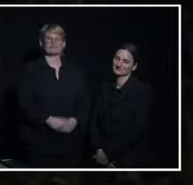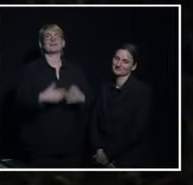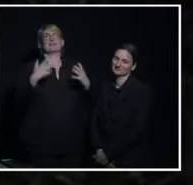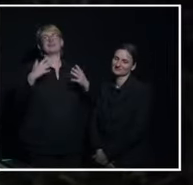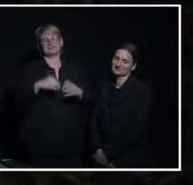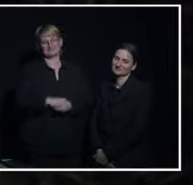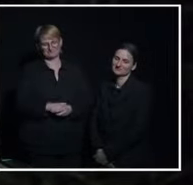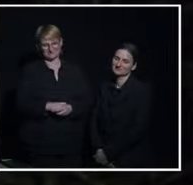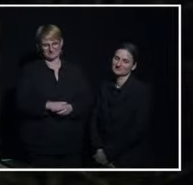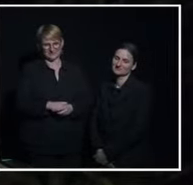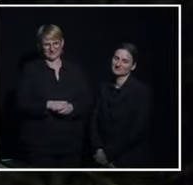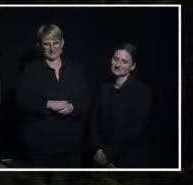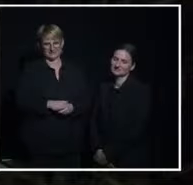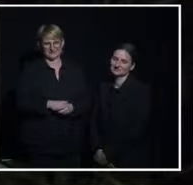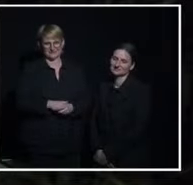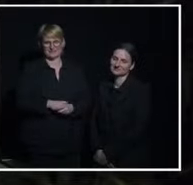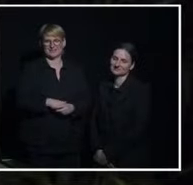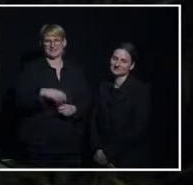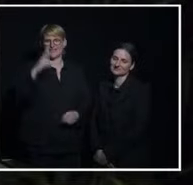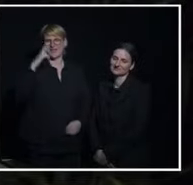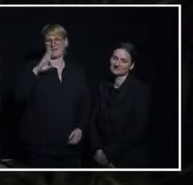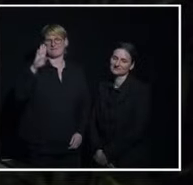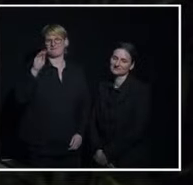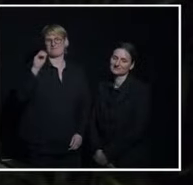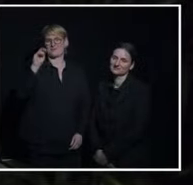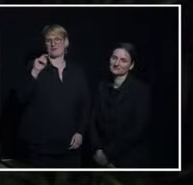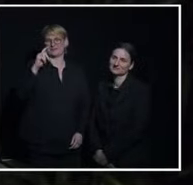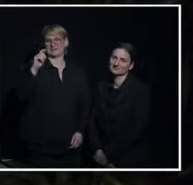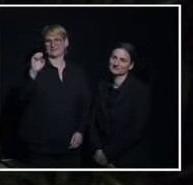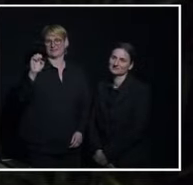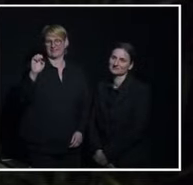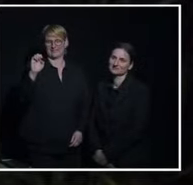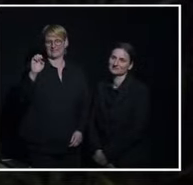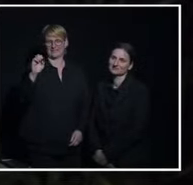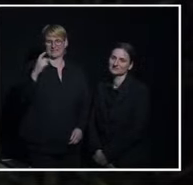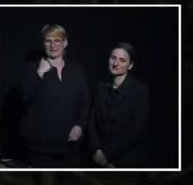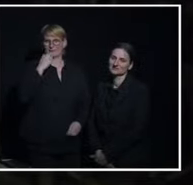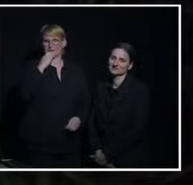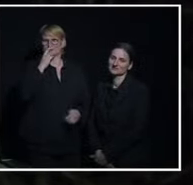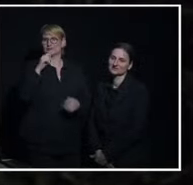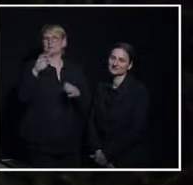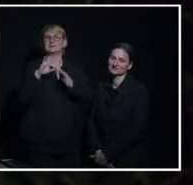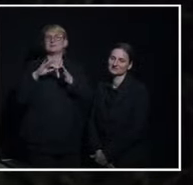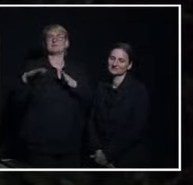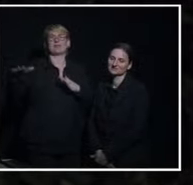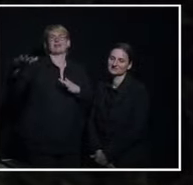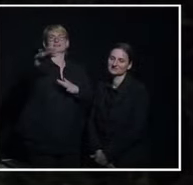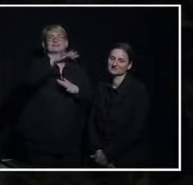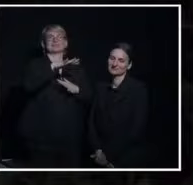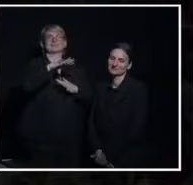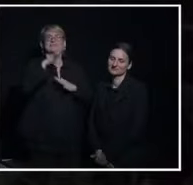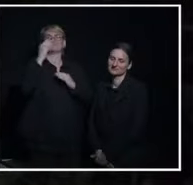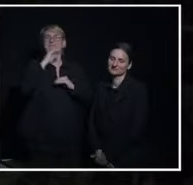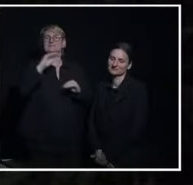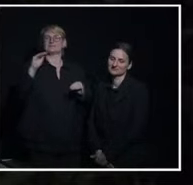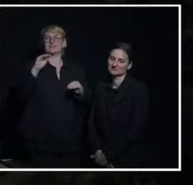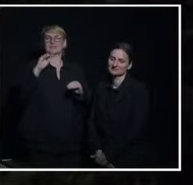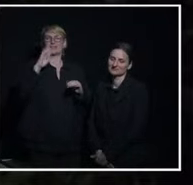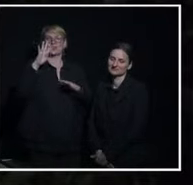Herr Bende, ich will erst zu dem Blatt hier etwas sagen.